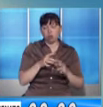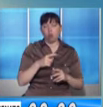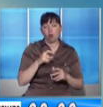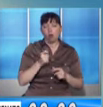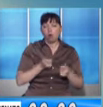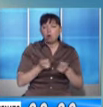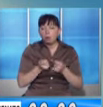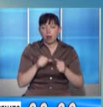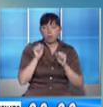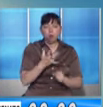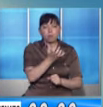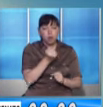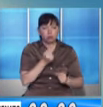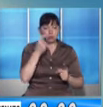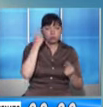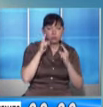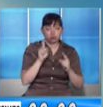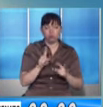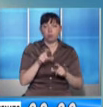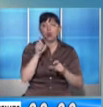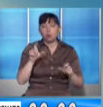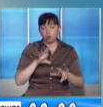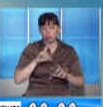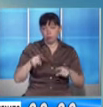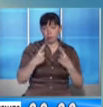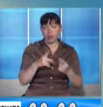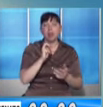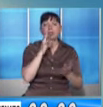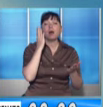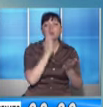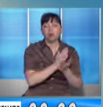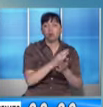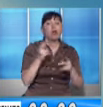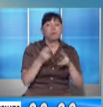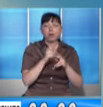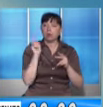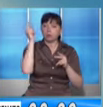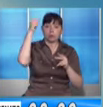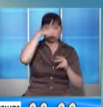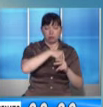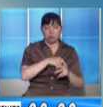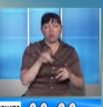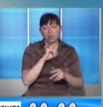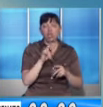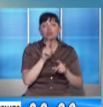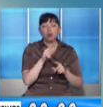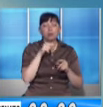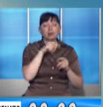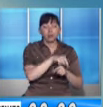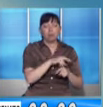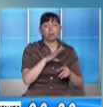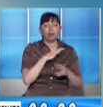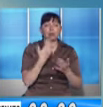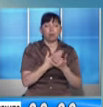bani, să poată accesa atât banii de la partenerii externi în mod direct, cât și să le rămână mai mult în bugetele locale din taxele pe